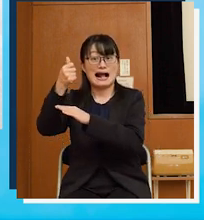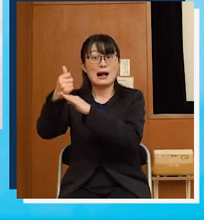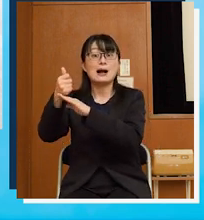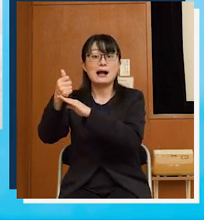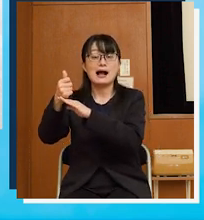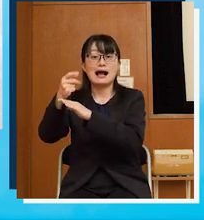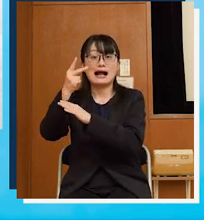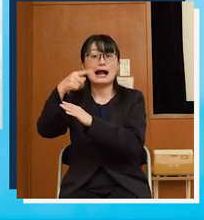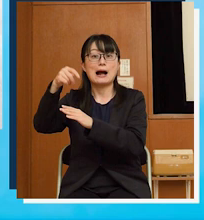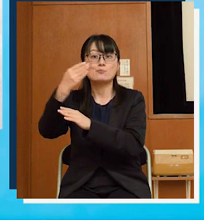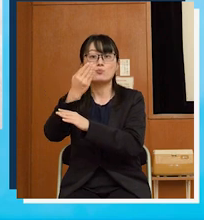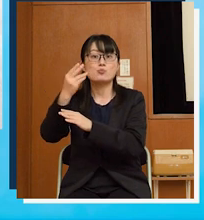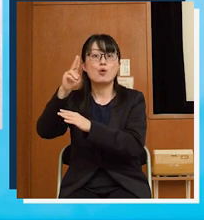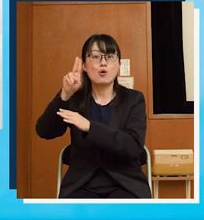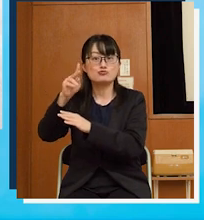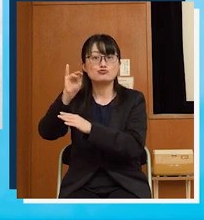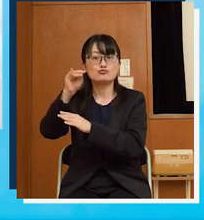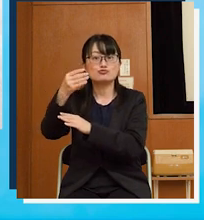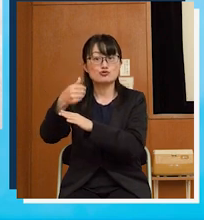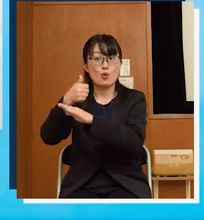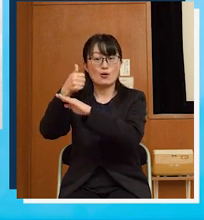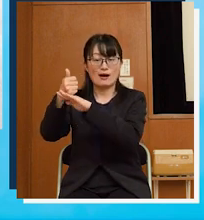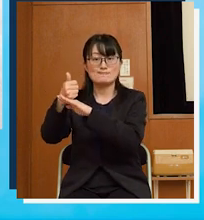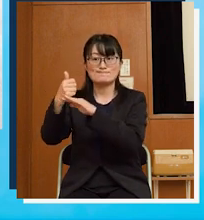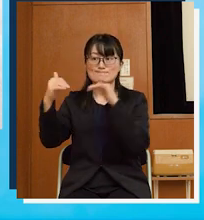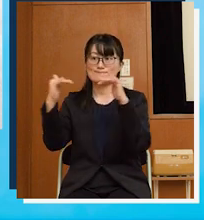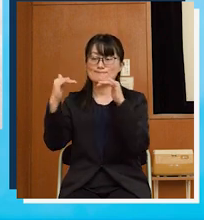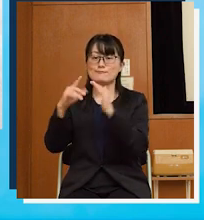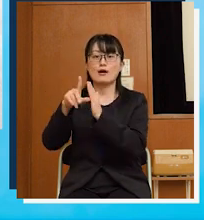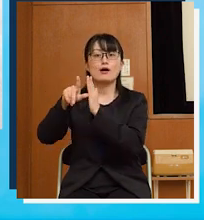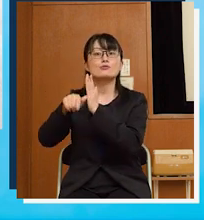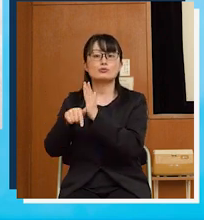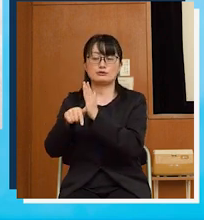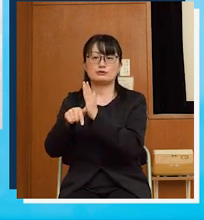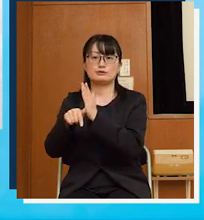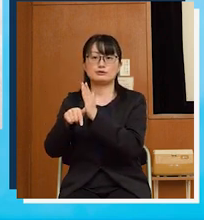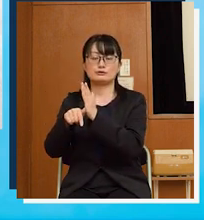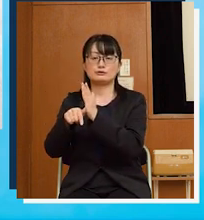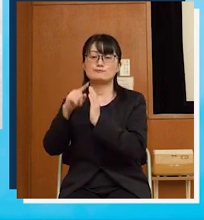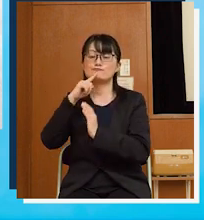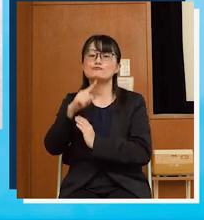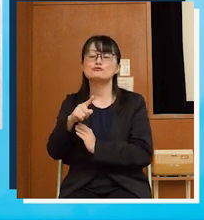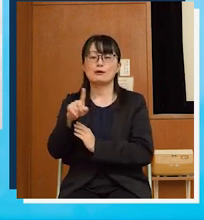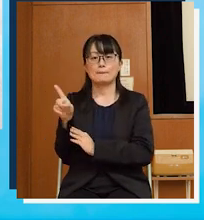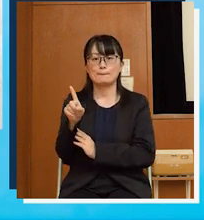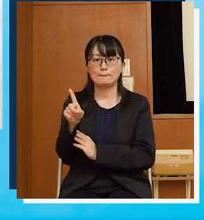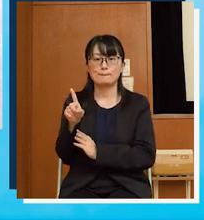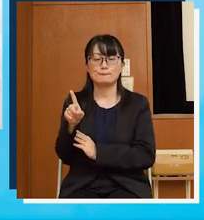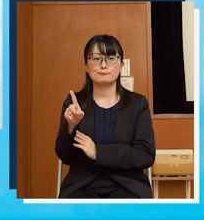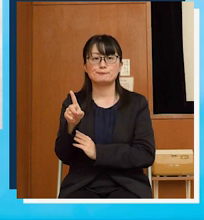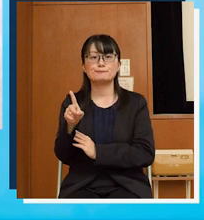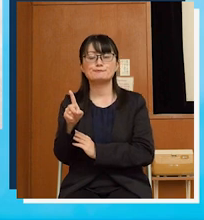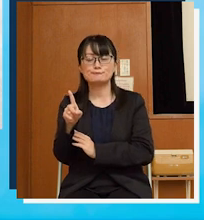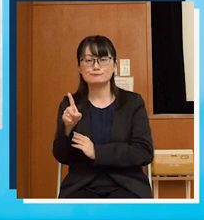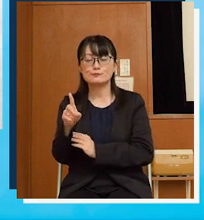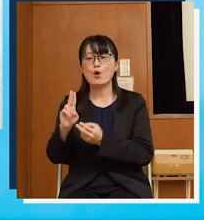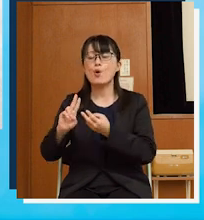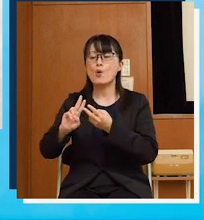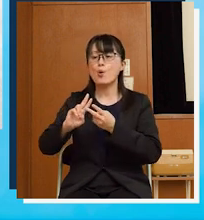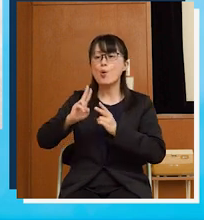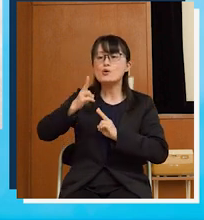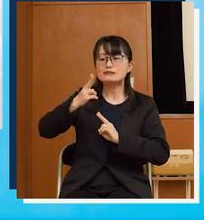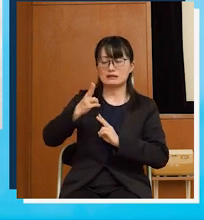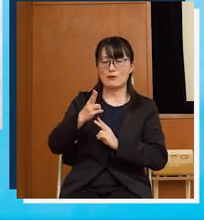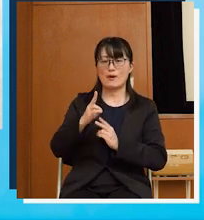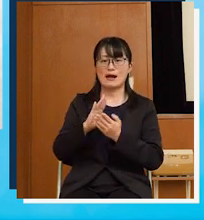頃の菅田官房長官と会談をしたにえこのようにも言ったようです官房長官に沖縄県民には魂の科